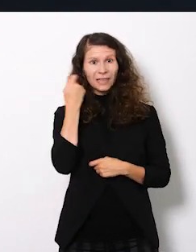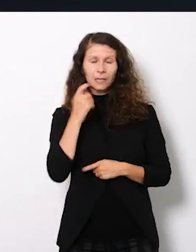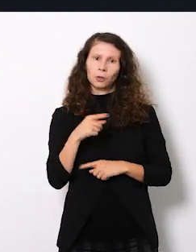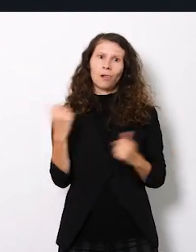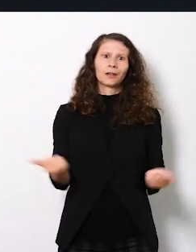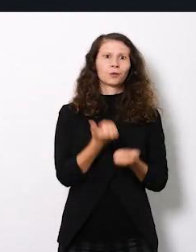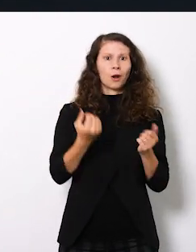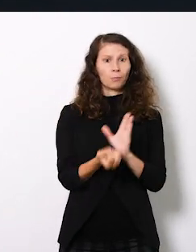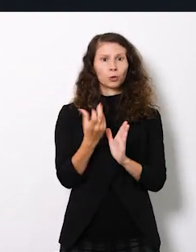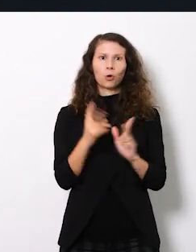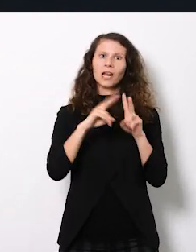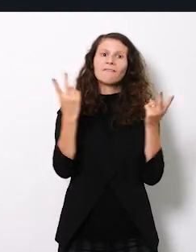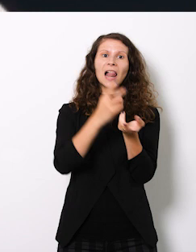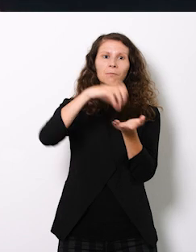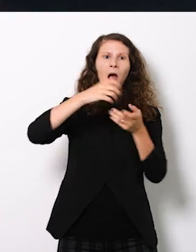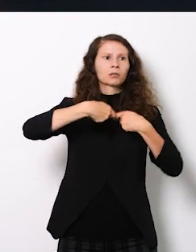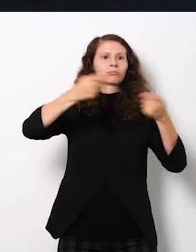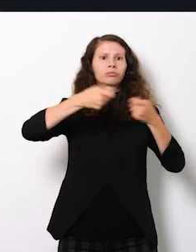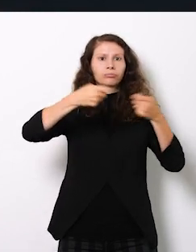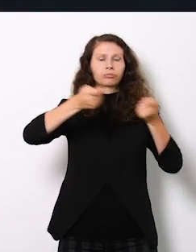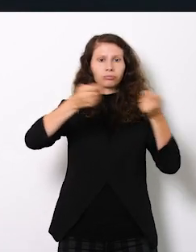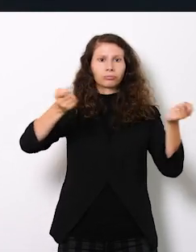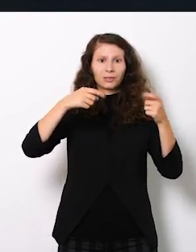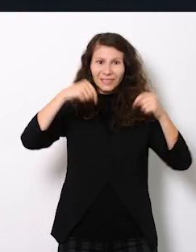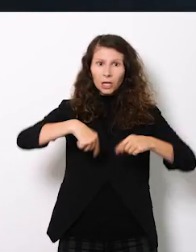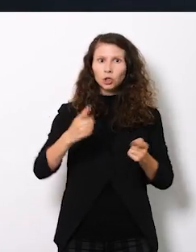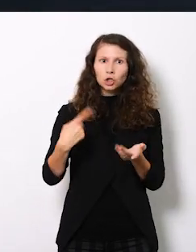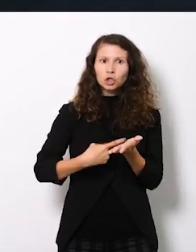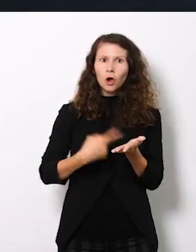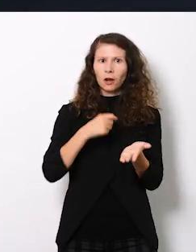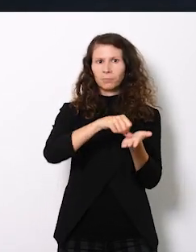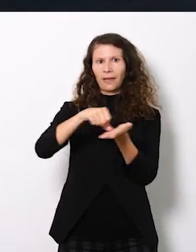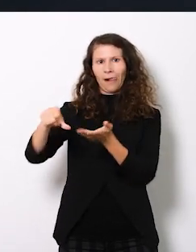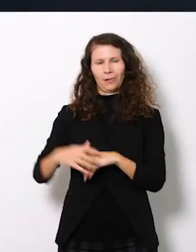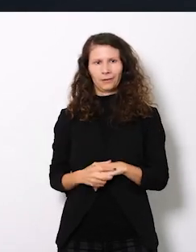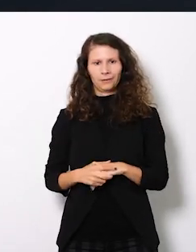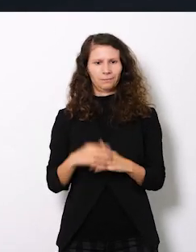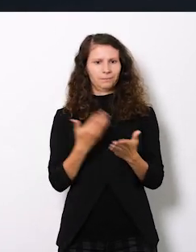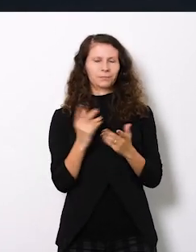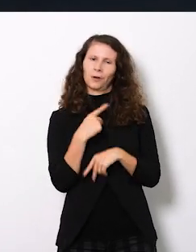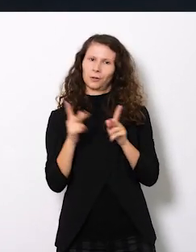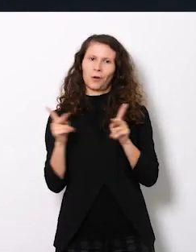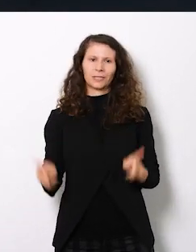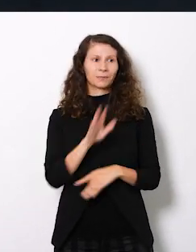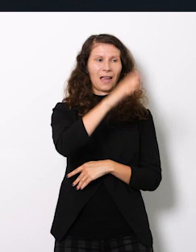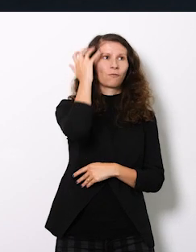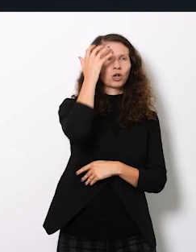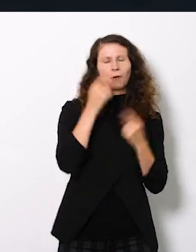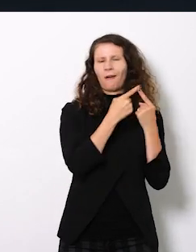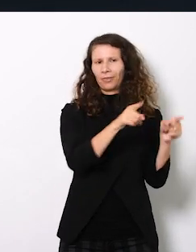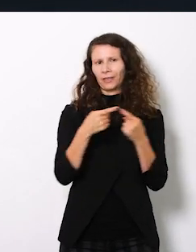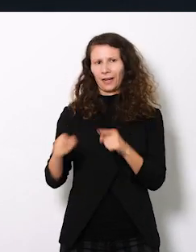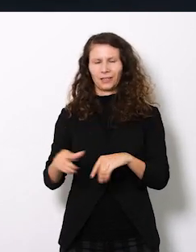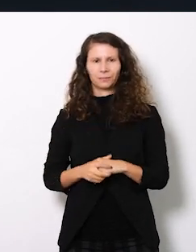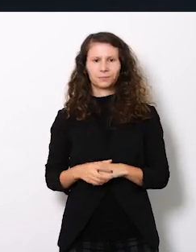Weltmärkten verkaufen können, damit sie hier Steuern zahlen. Also unser Konzept ist bedauerlicherweise ganz anders als Ihre Vorstellung. Wir